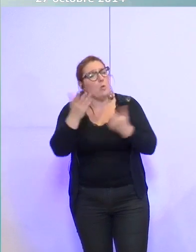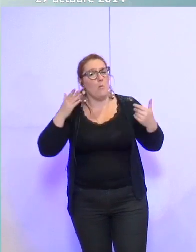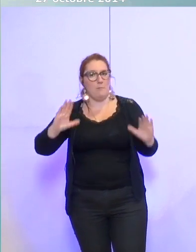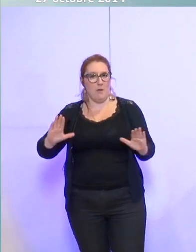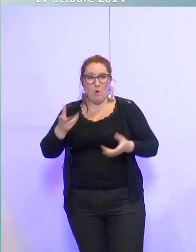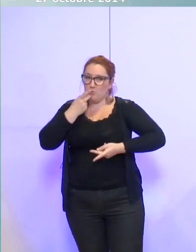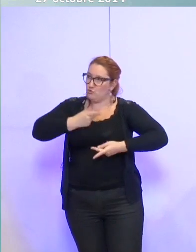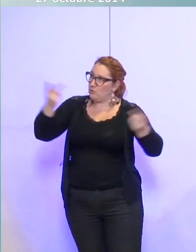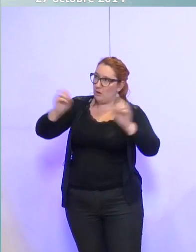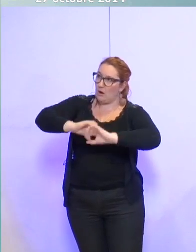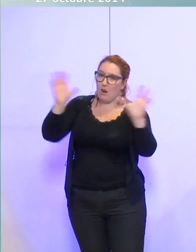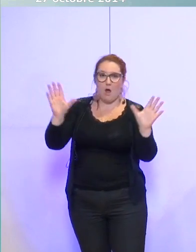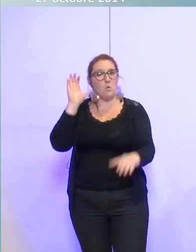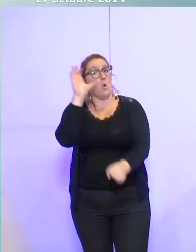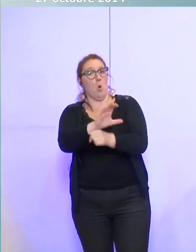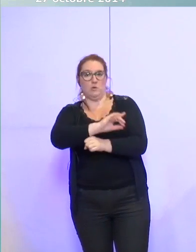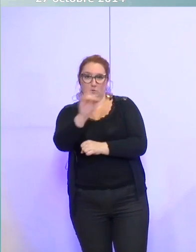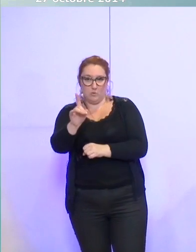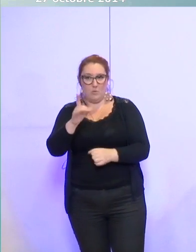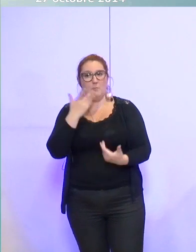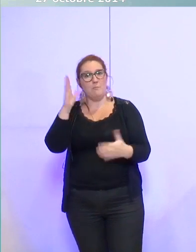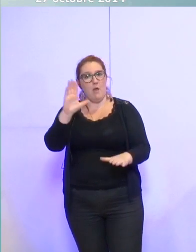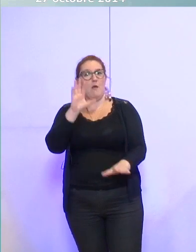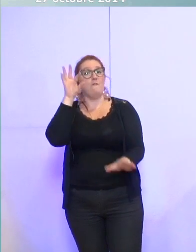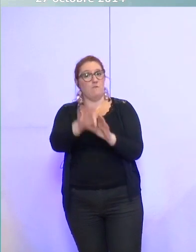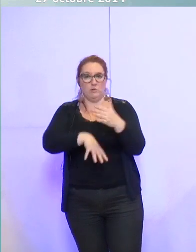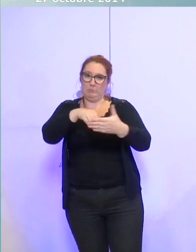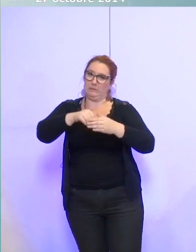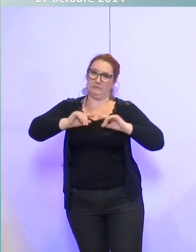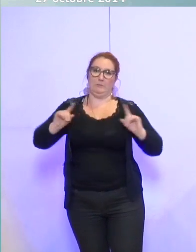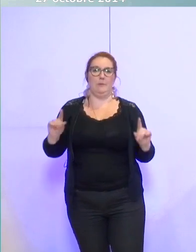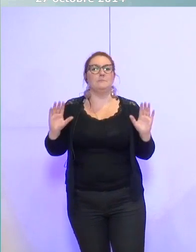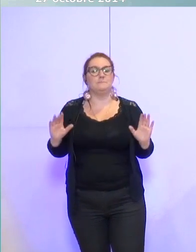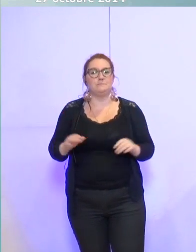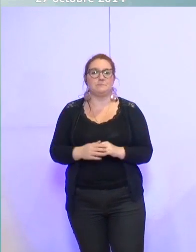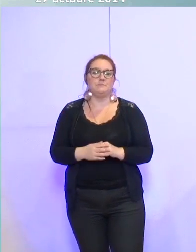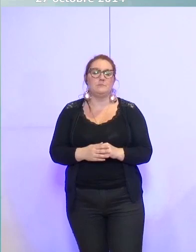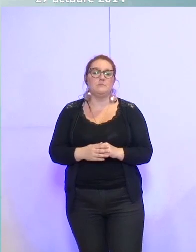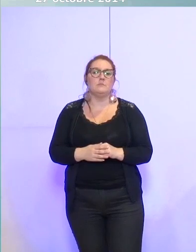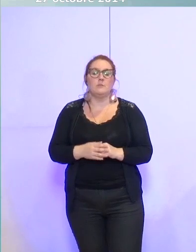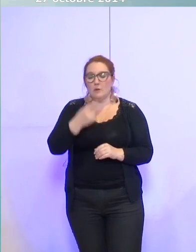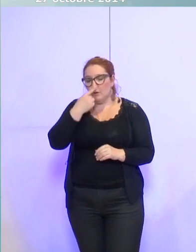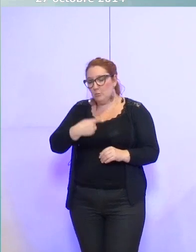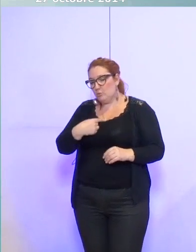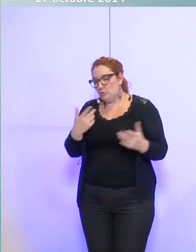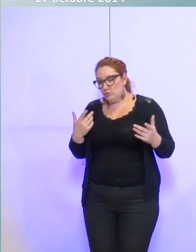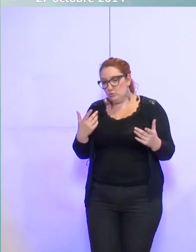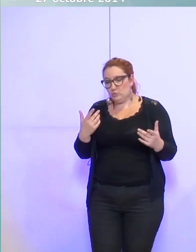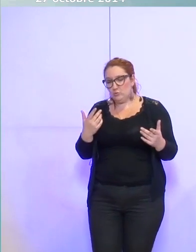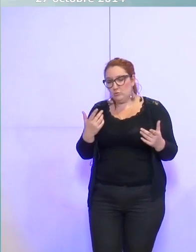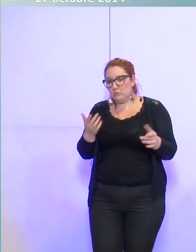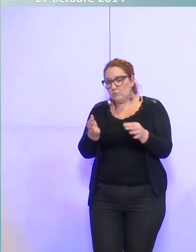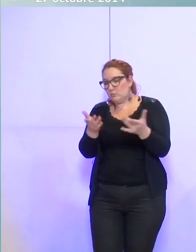le dis très très clairement, nous ne participerons pas à celui-ci, au vote de celui-ci, nous estimons que les attendus méritent d'être